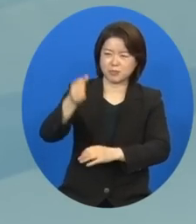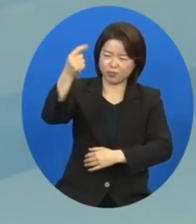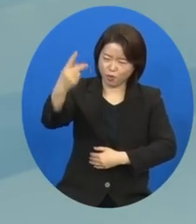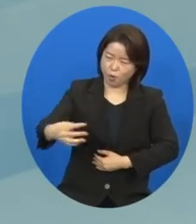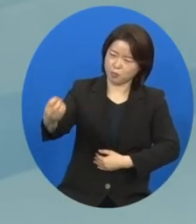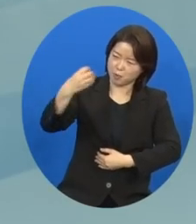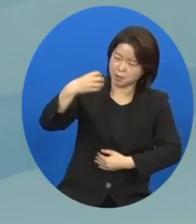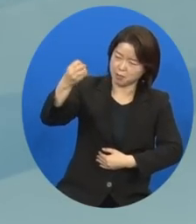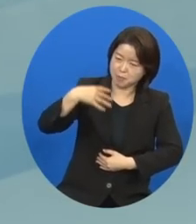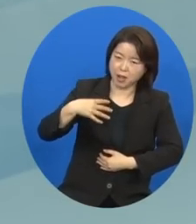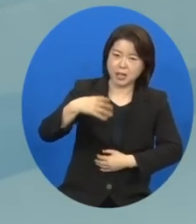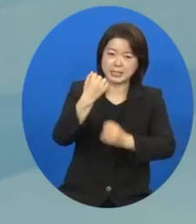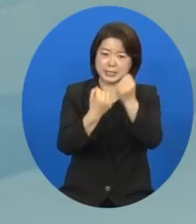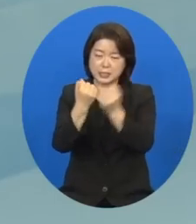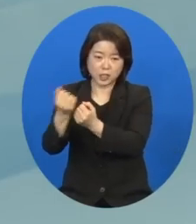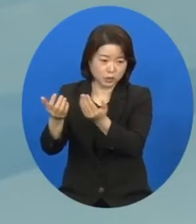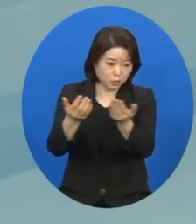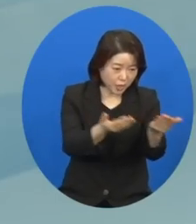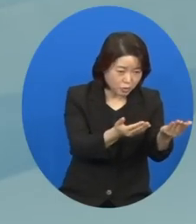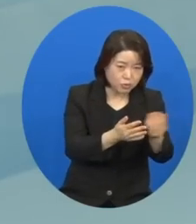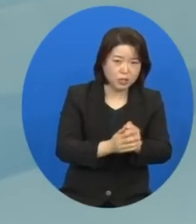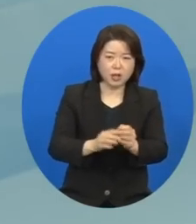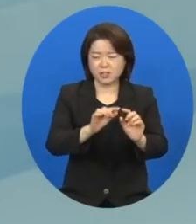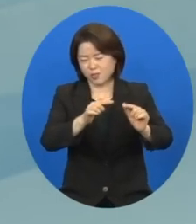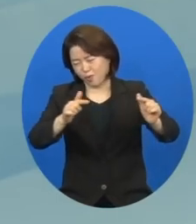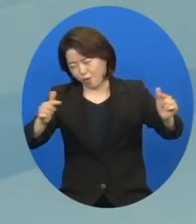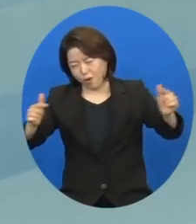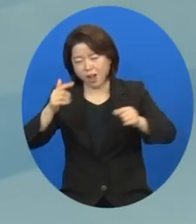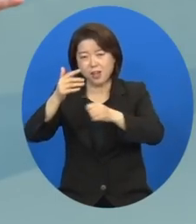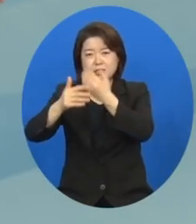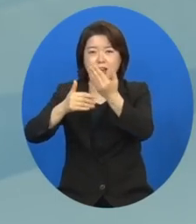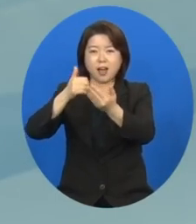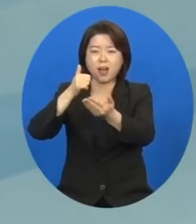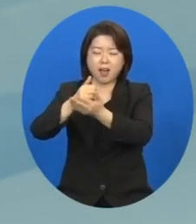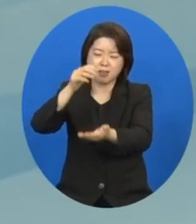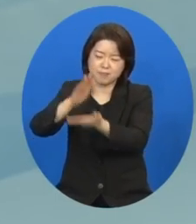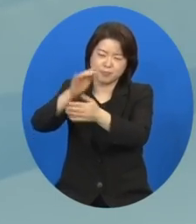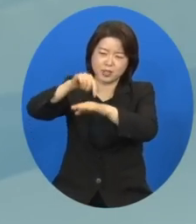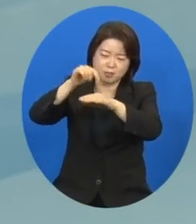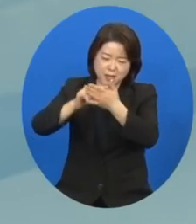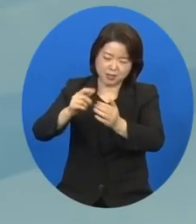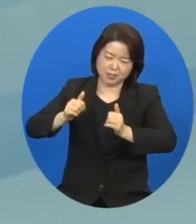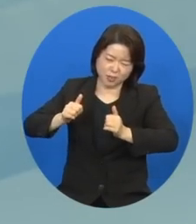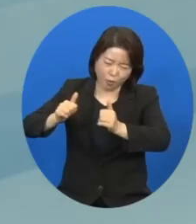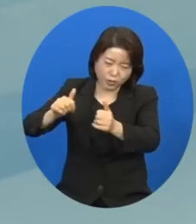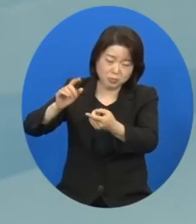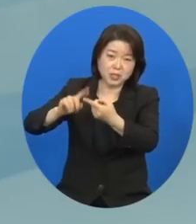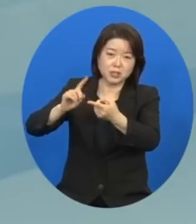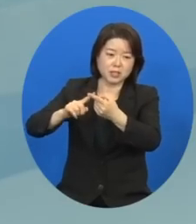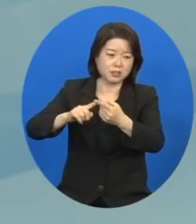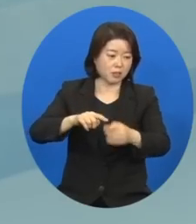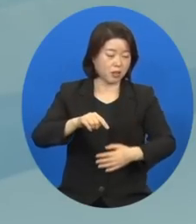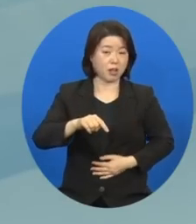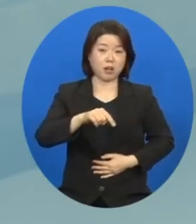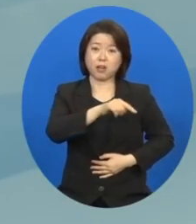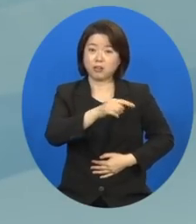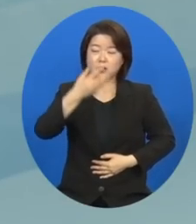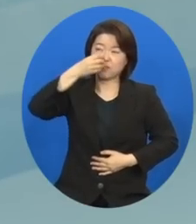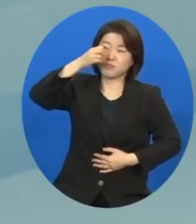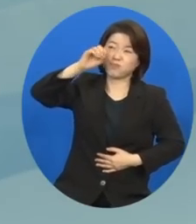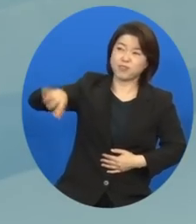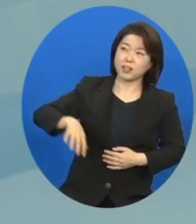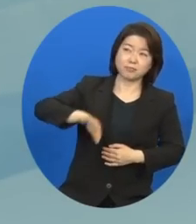그를 설득하신 그 모든 하나님의 열정과 열심을 무시하는,